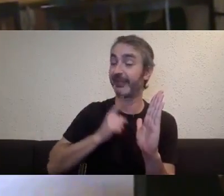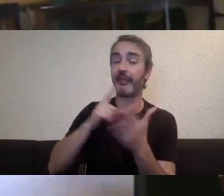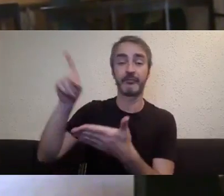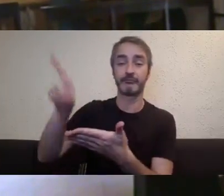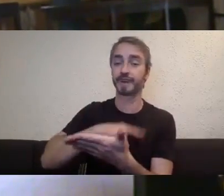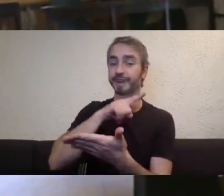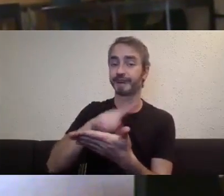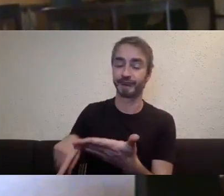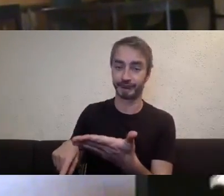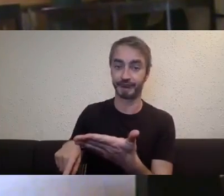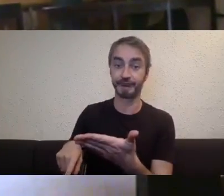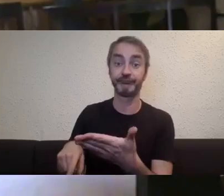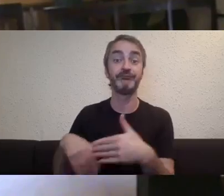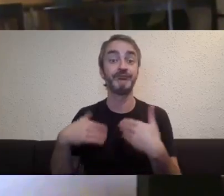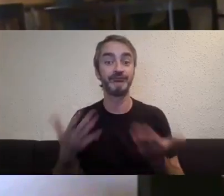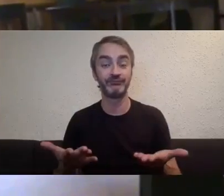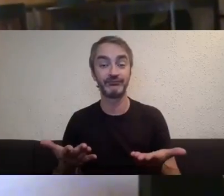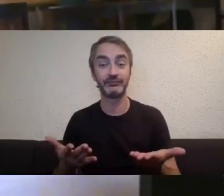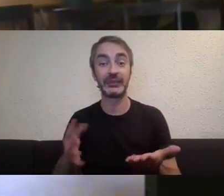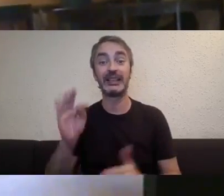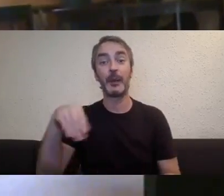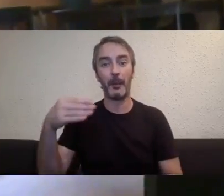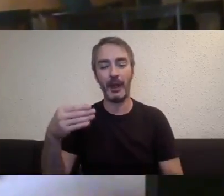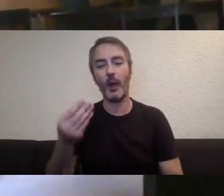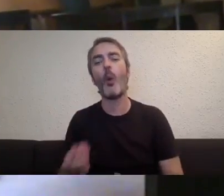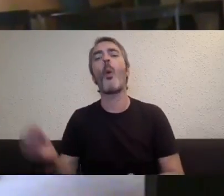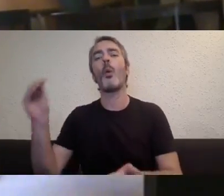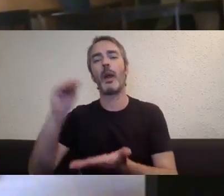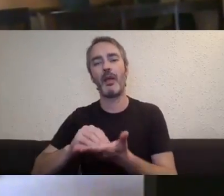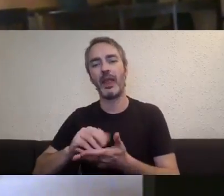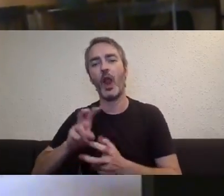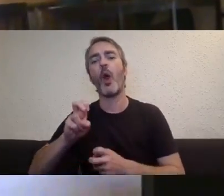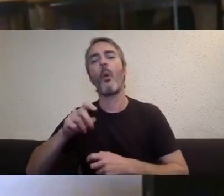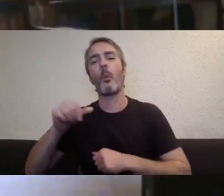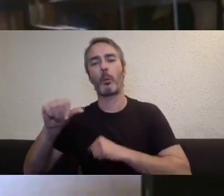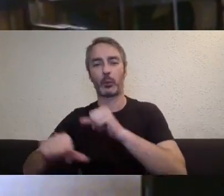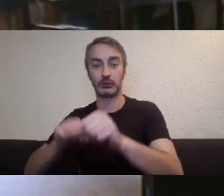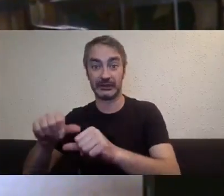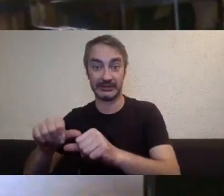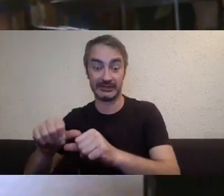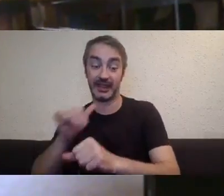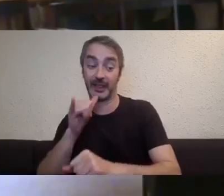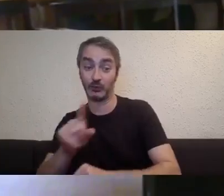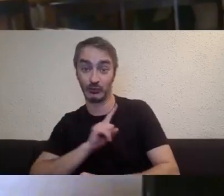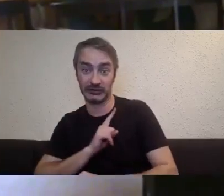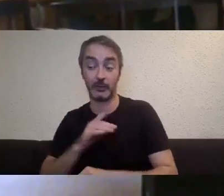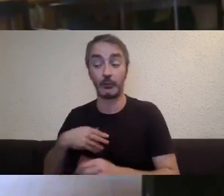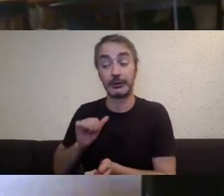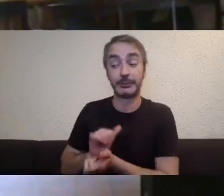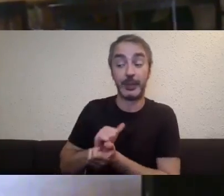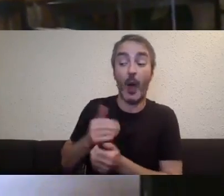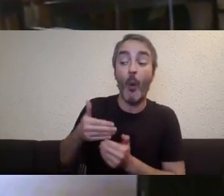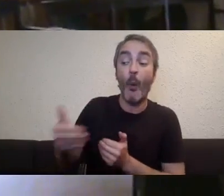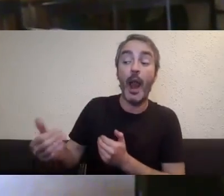posat TMB es reconeix com a invàlida i TMB ha d'iniciar un nou procés que